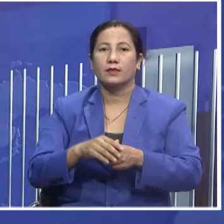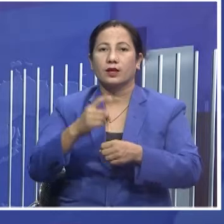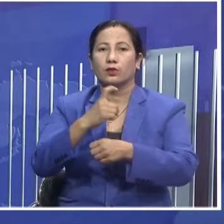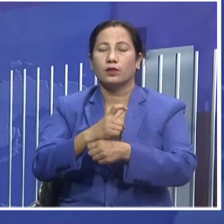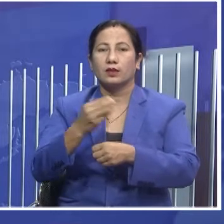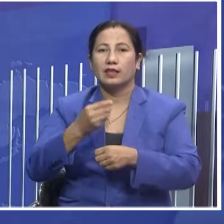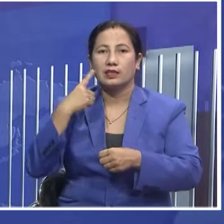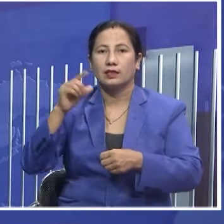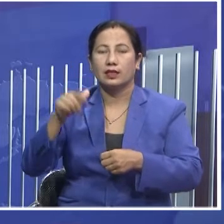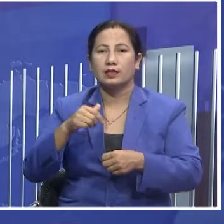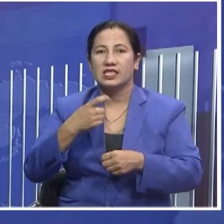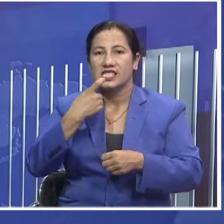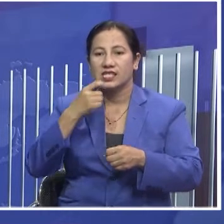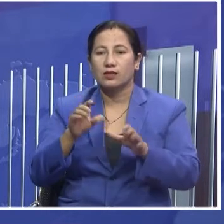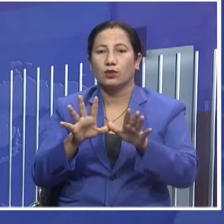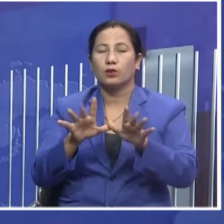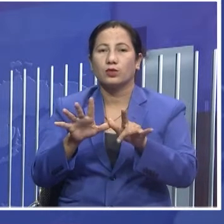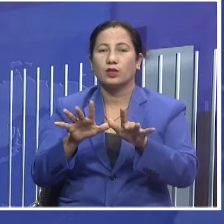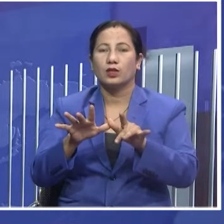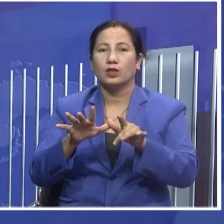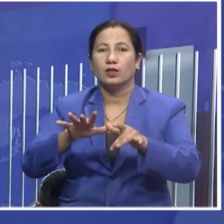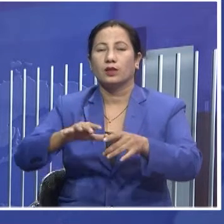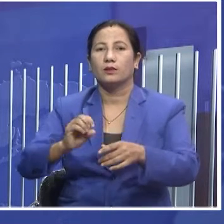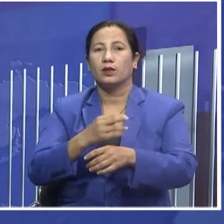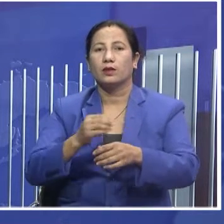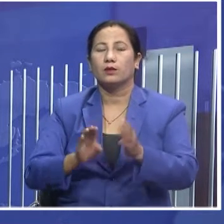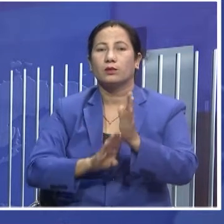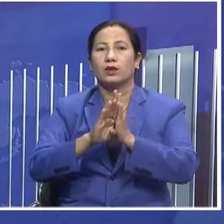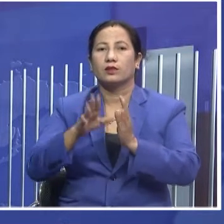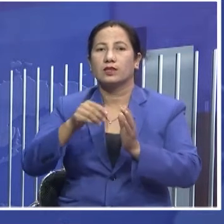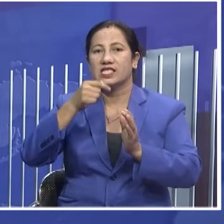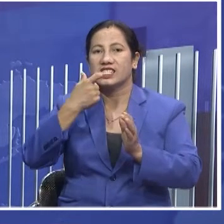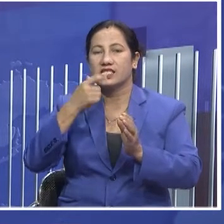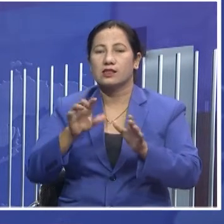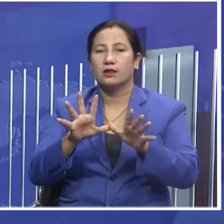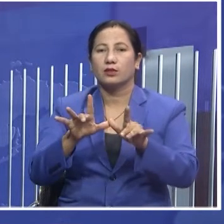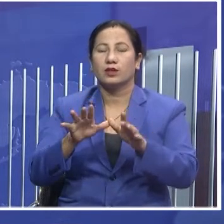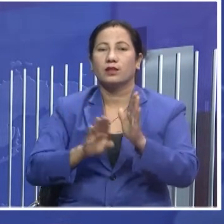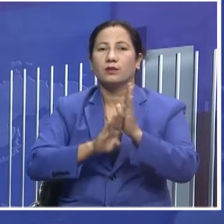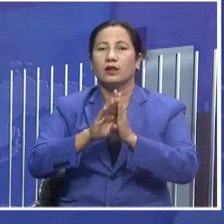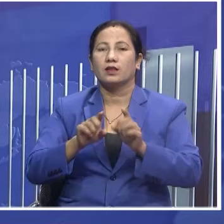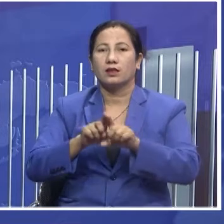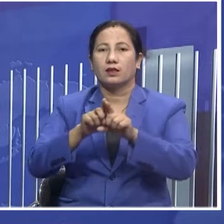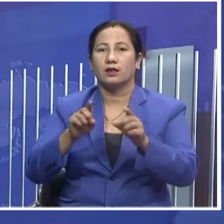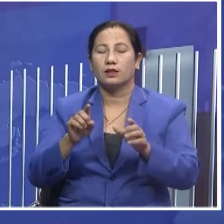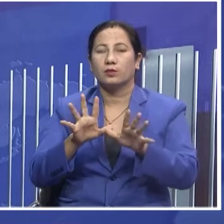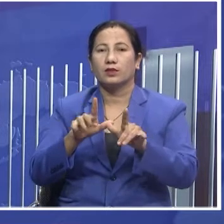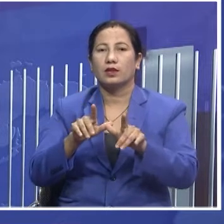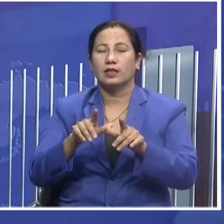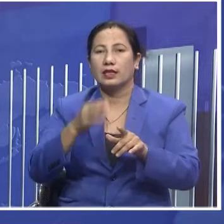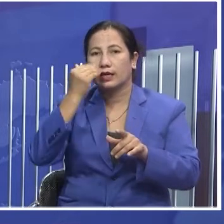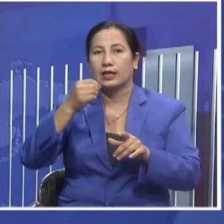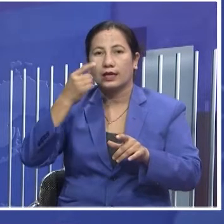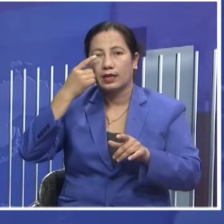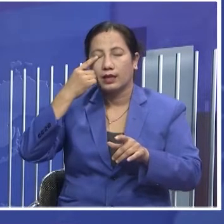गुल्मीमा केही दिन यता सेतो पुतलीको प्रकोप बढ्दै गइरहेको छ। सेतो पुतलीको प्रकोप बढेसँगै पुतलीका कारणले आँखामा हुने सापु